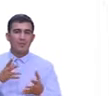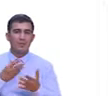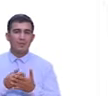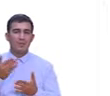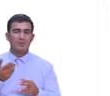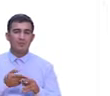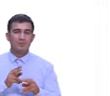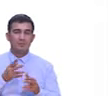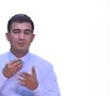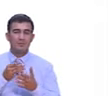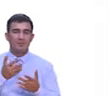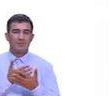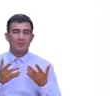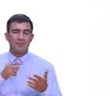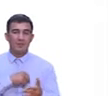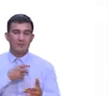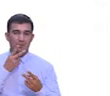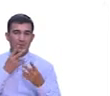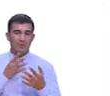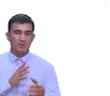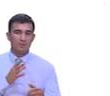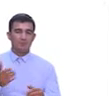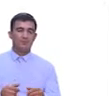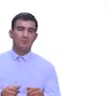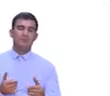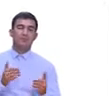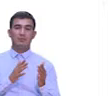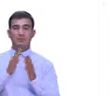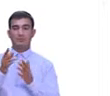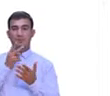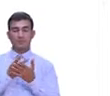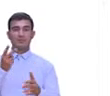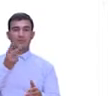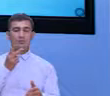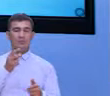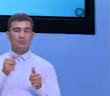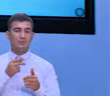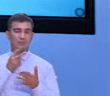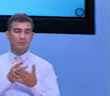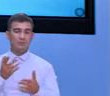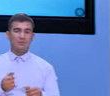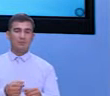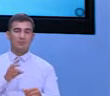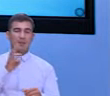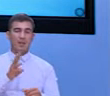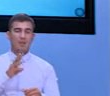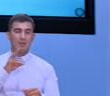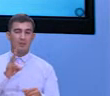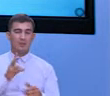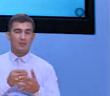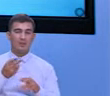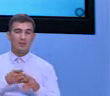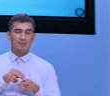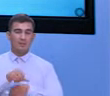kesmalarning tengligi ko'rinib turibdi. Endi keling, ikkinchi ko'rinishni. Demek MN kesmani